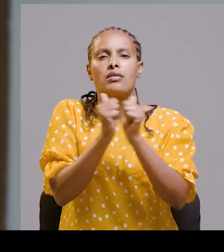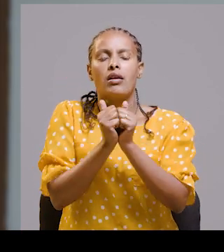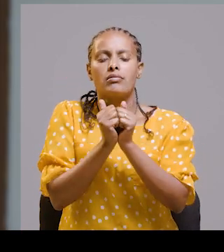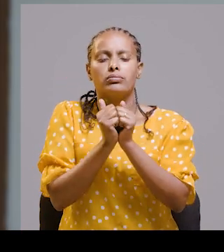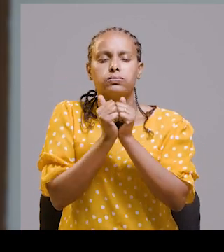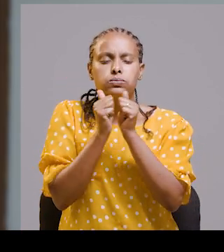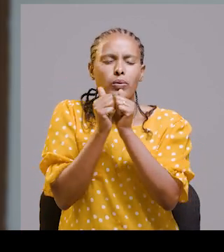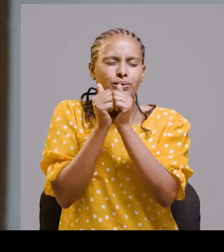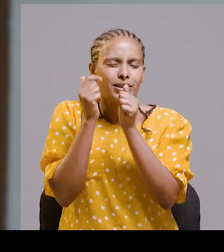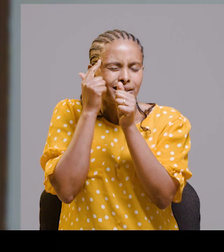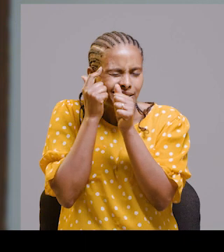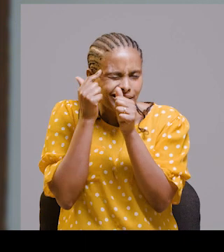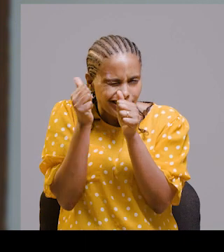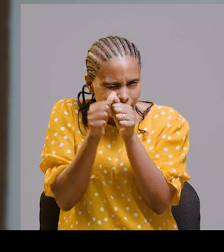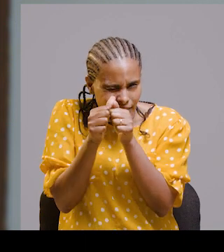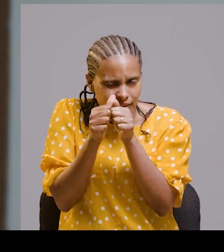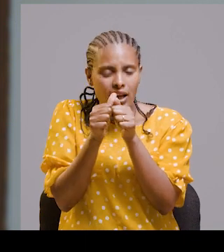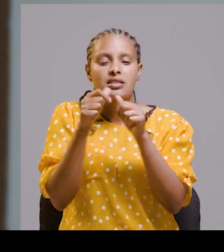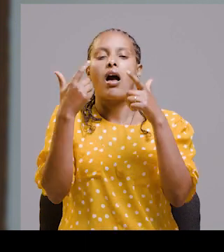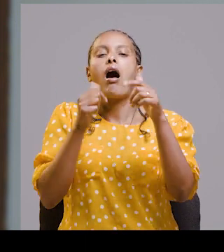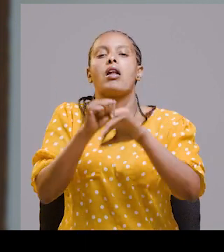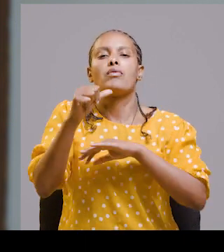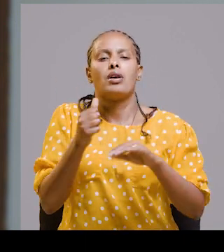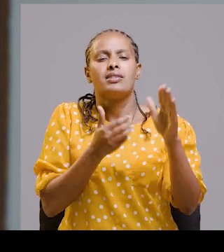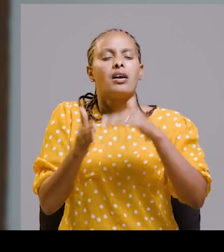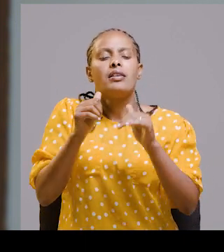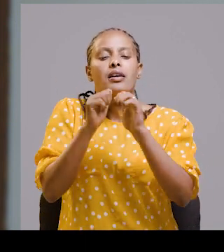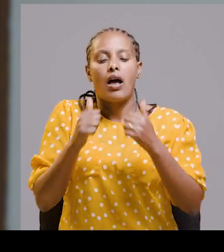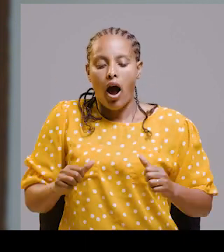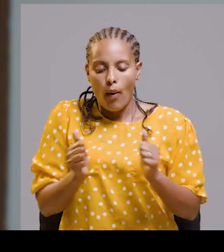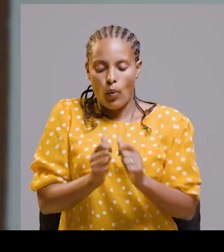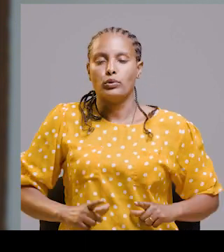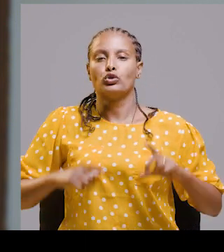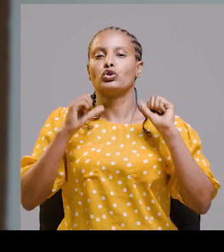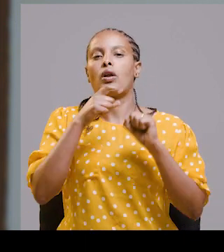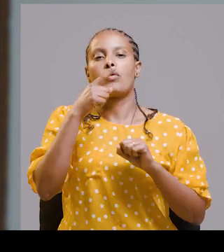ነገር ካጋጠማቸው ነገር ጋር በጣም ካሳለፉት አሰቃቂ